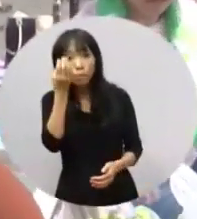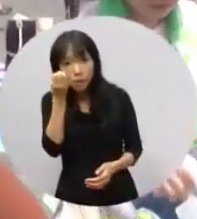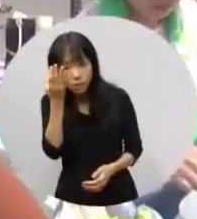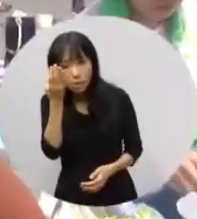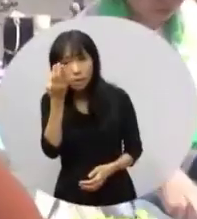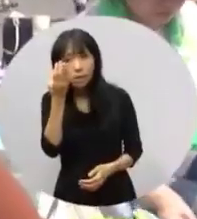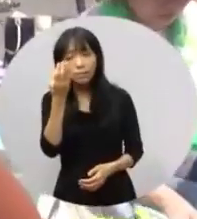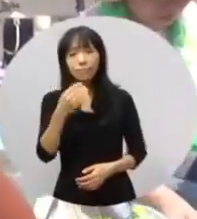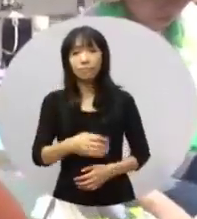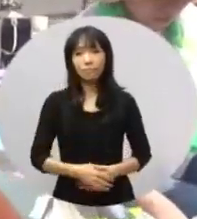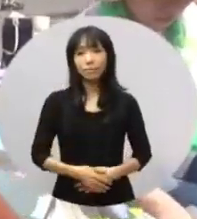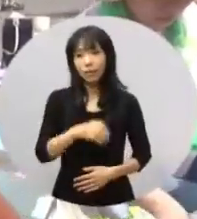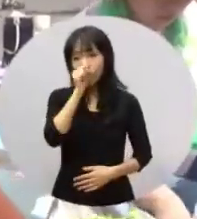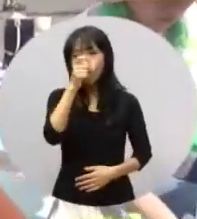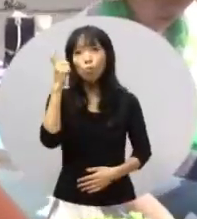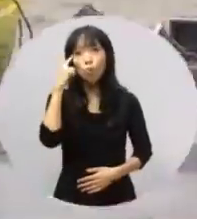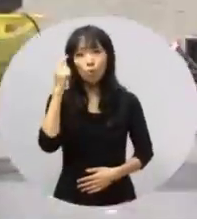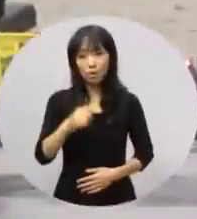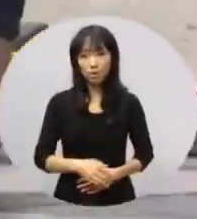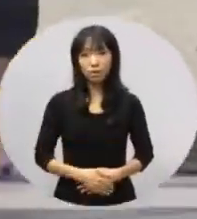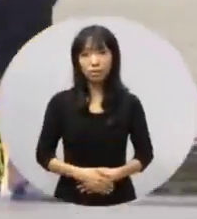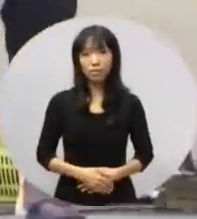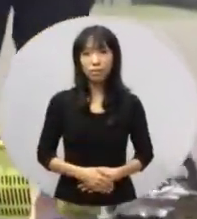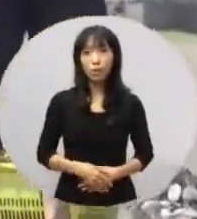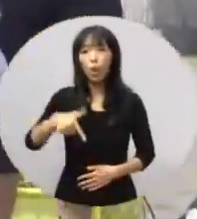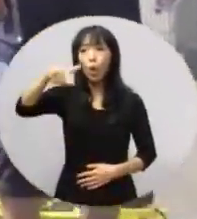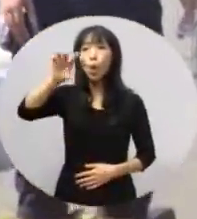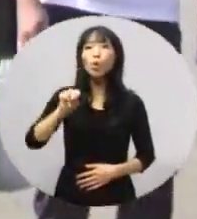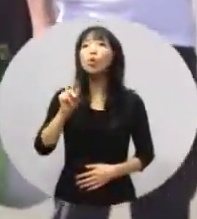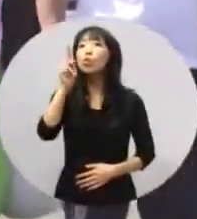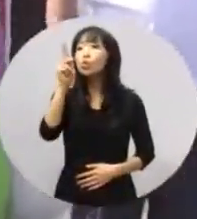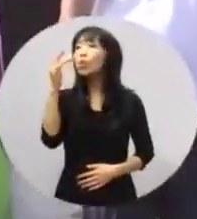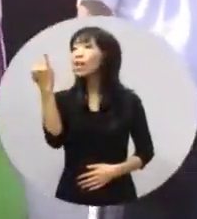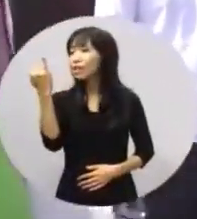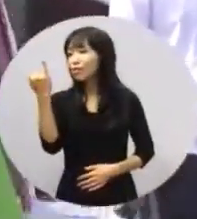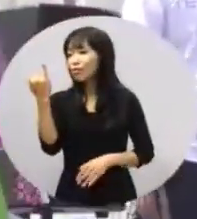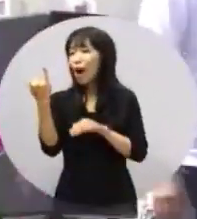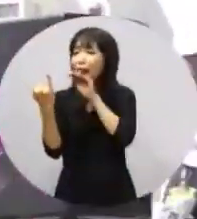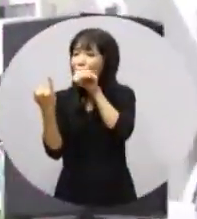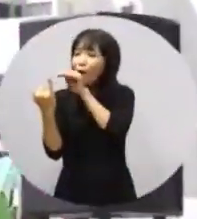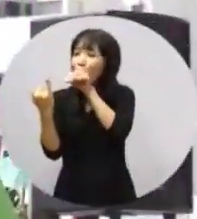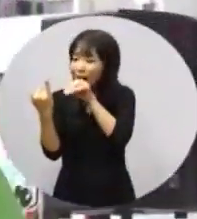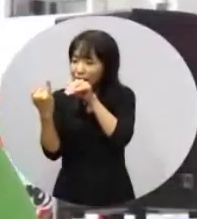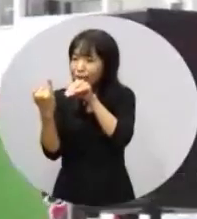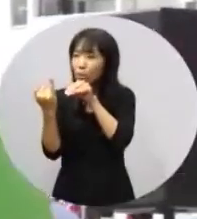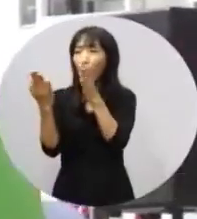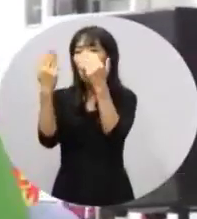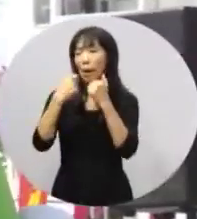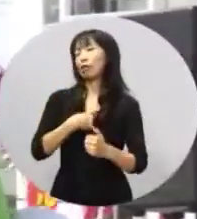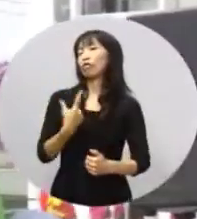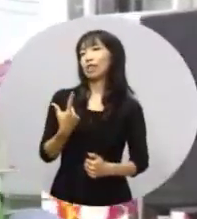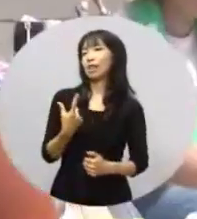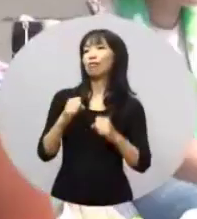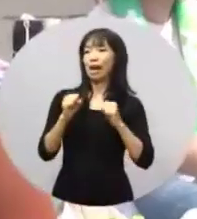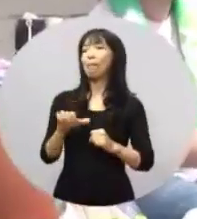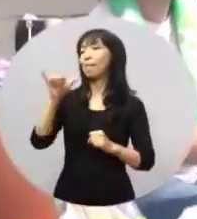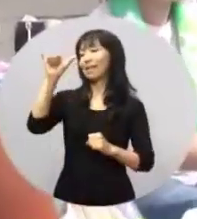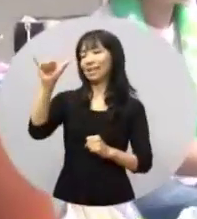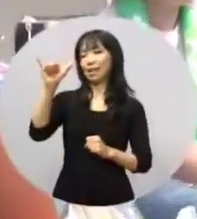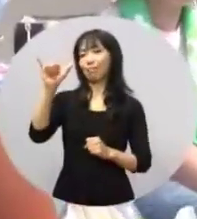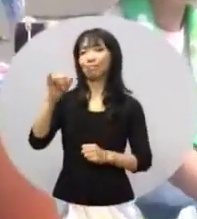思うが新しいことを見ていたいふっかちゃんの魅力は可愛いんだけれども負けず以来のは仮谷